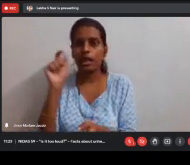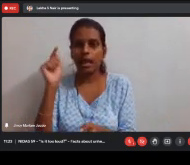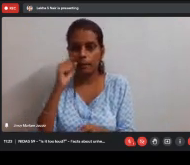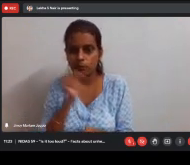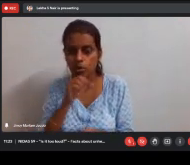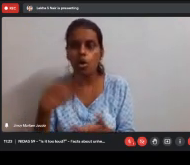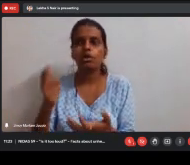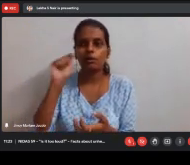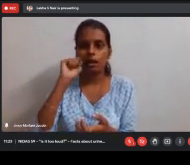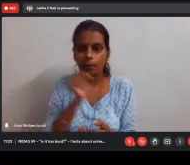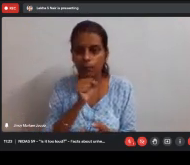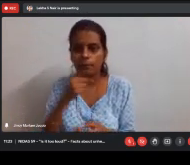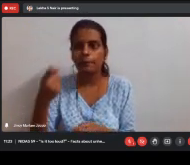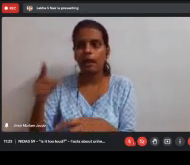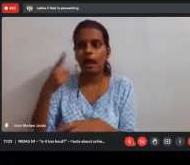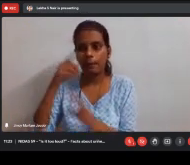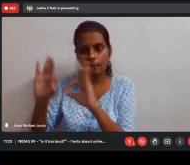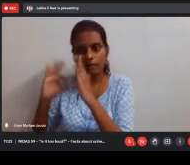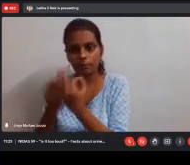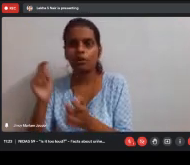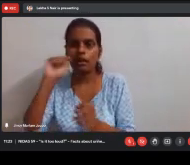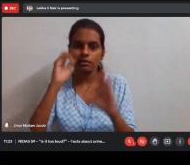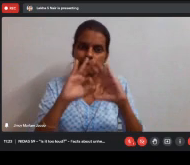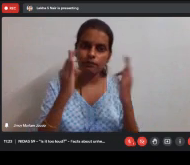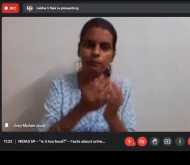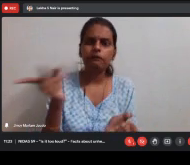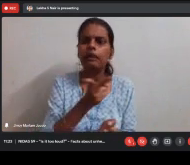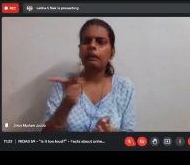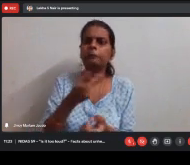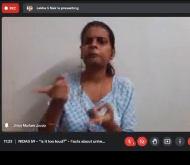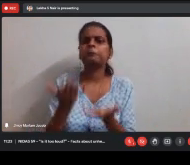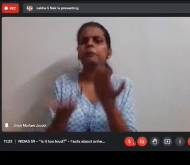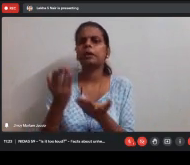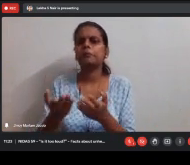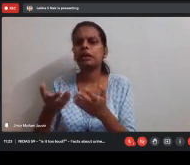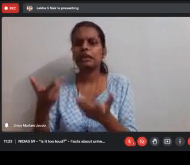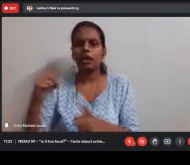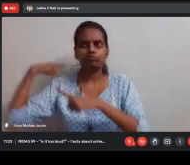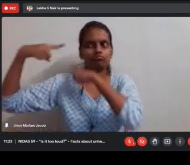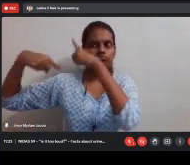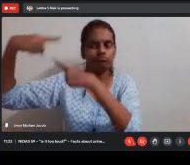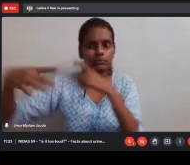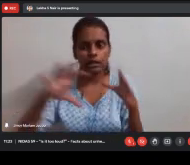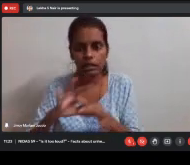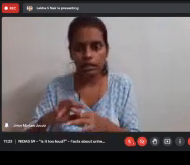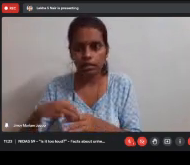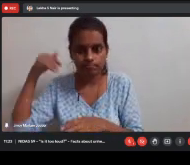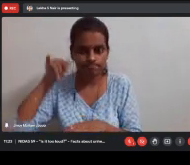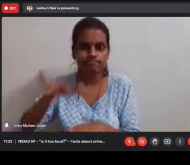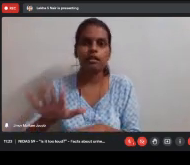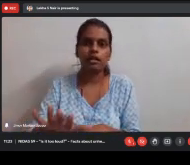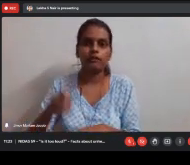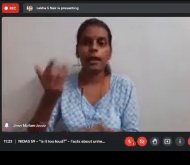വെച്ച് കഴിഞ്ഞാൽ ജനിതകമായിട്ടൊരു പ്രീ ഡിസ്പോസിഷൻ എന്ന് പറയുന്നത് കേൾവിക്കുറവ് നമുക്ക് വരാനുള്ള സാധ്യതയുണ്ട്. മേ ബി പ്രായാധിക്യം മൂലം നമ്മളുടെ